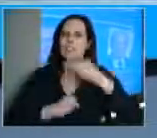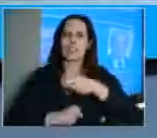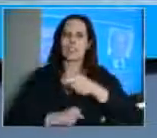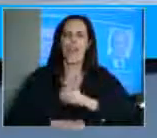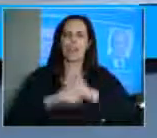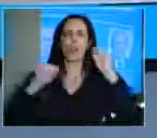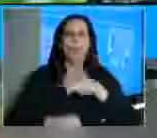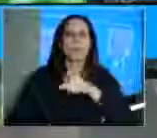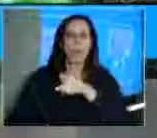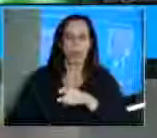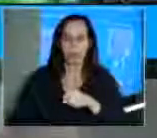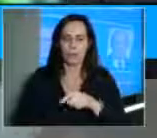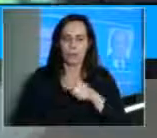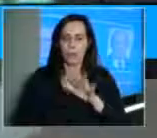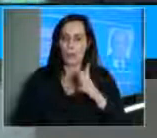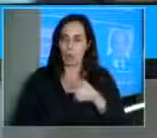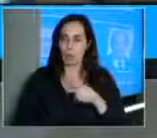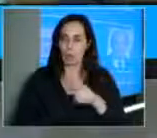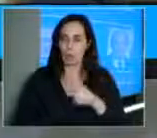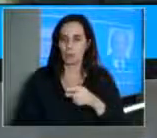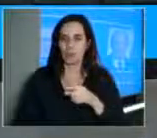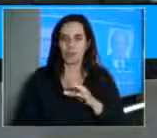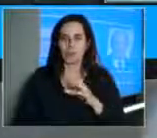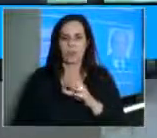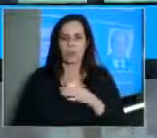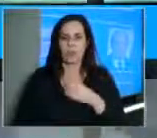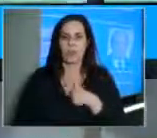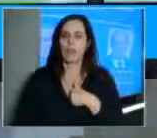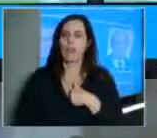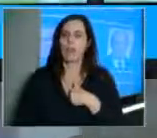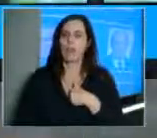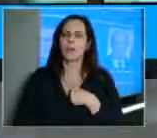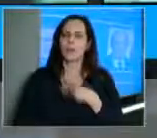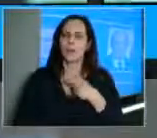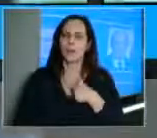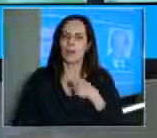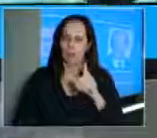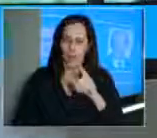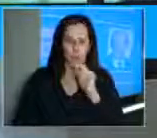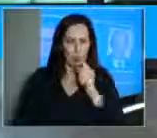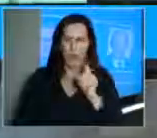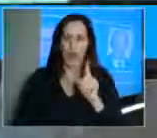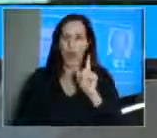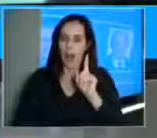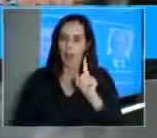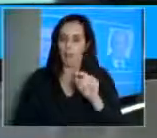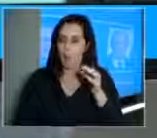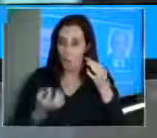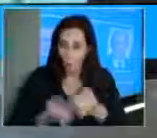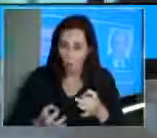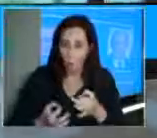הכור בעיראק. זה שאולי היה צריך להפציץ או לא להפציץ, לא משנה, אני לא רוצה להיכנס לוויכוח הזה, כי אני לא בקיאה בו, אני לא בזה. אבל